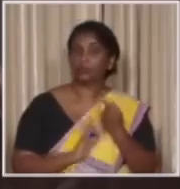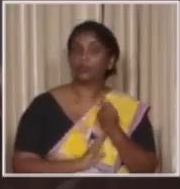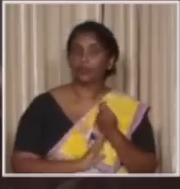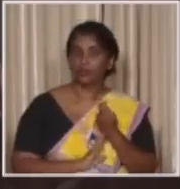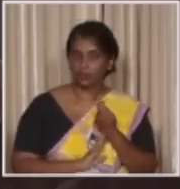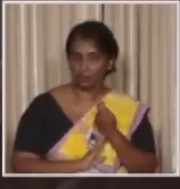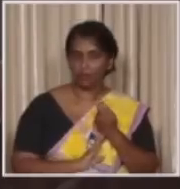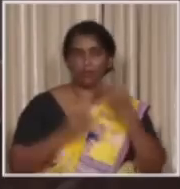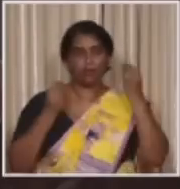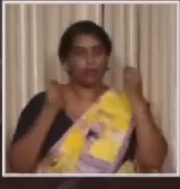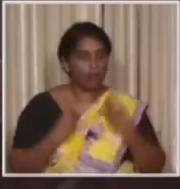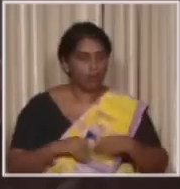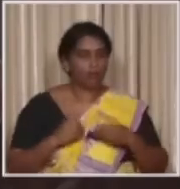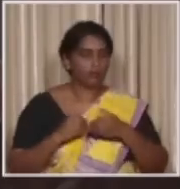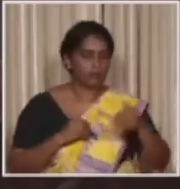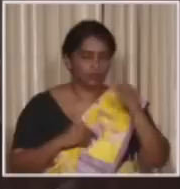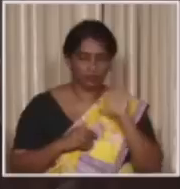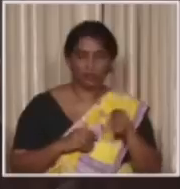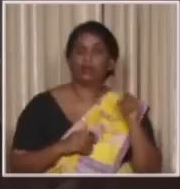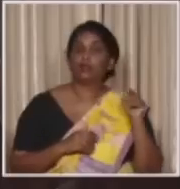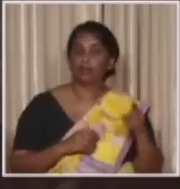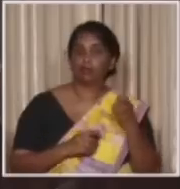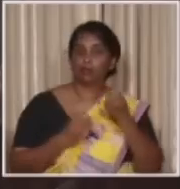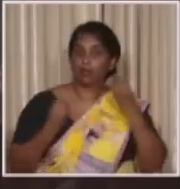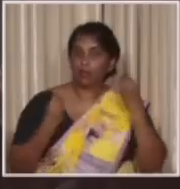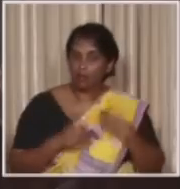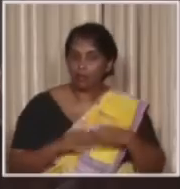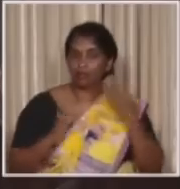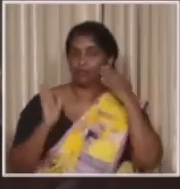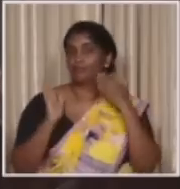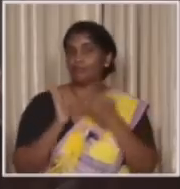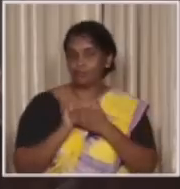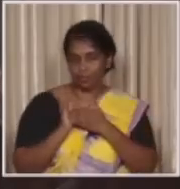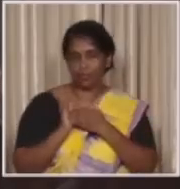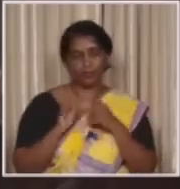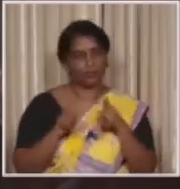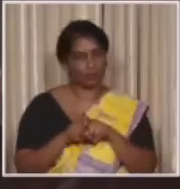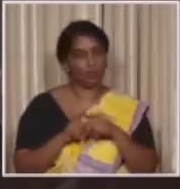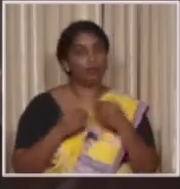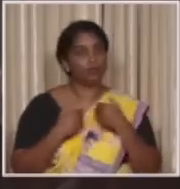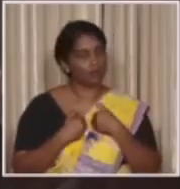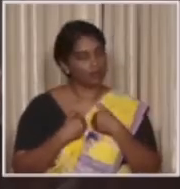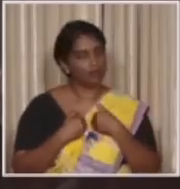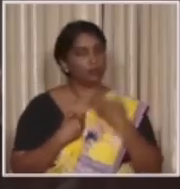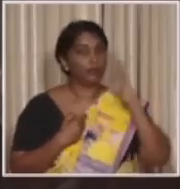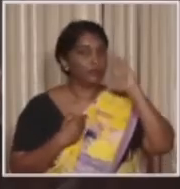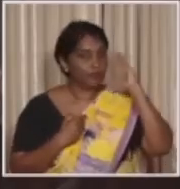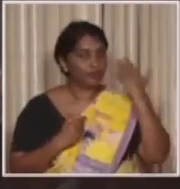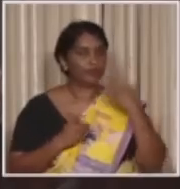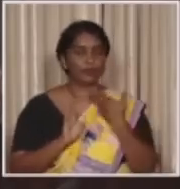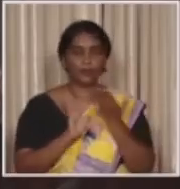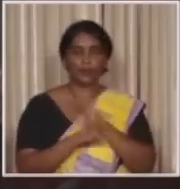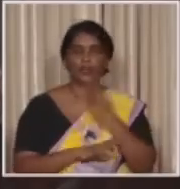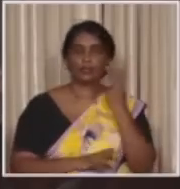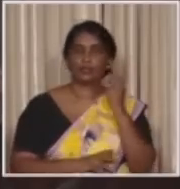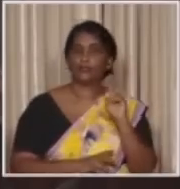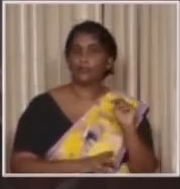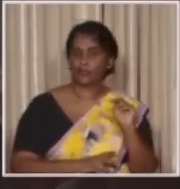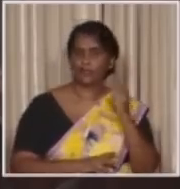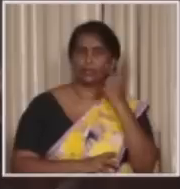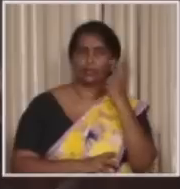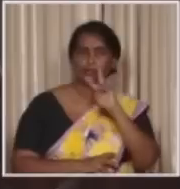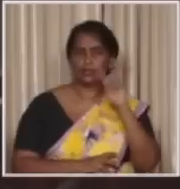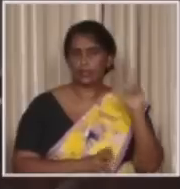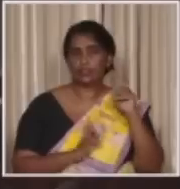ආර්ථිකයේ කඩාවැටීමකට ලක් වෙලා තියෙනවා. මේ ආර්ථික කඩාවැටීම සම්බන්ධව අපි විශේෂයෙන්ම පහුගිය 2020-22